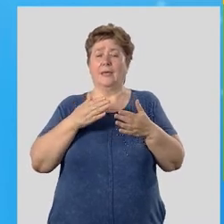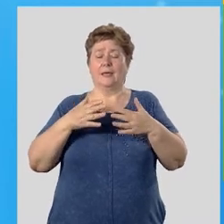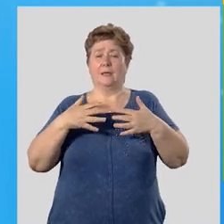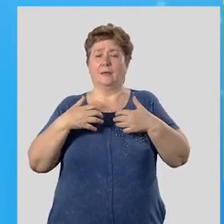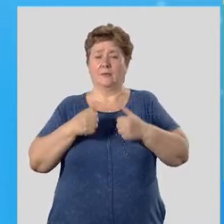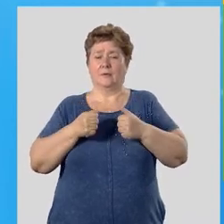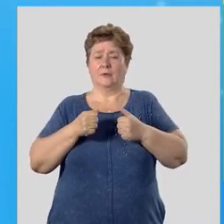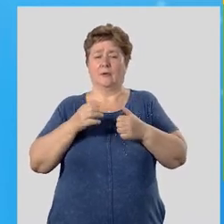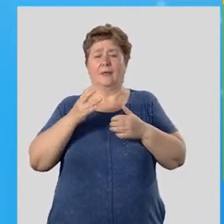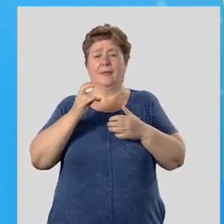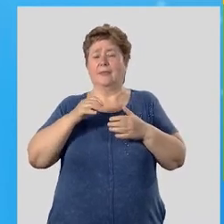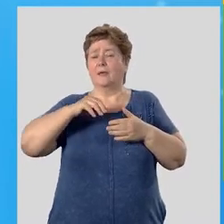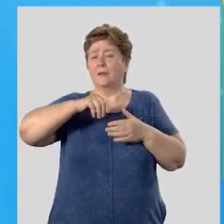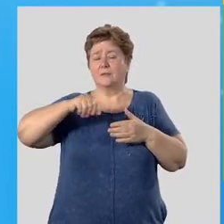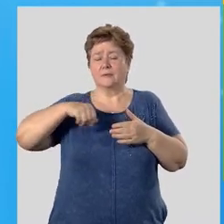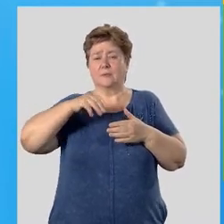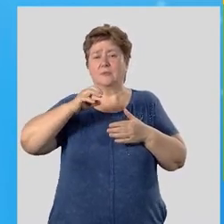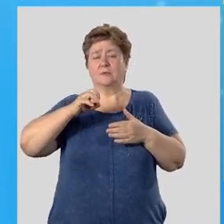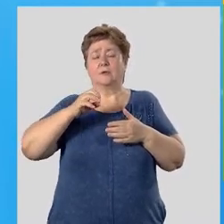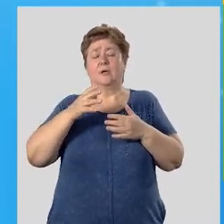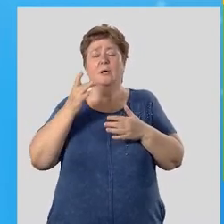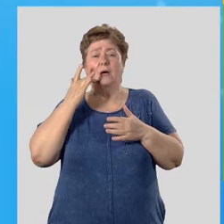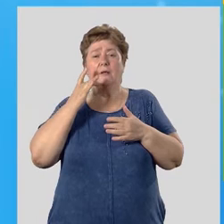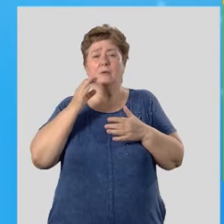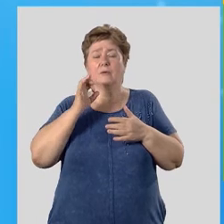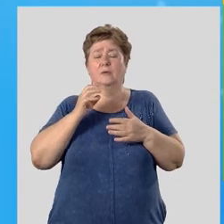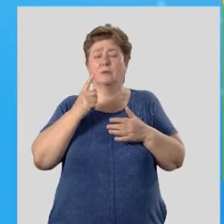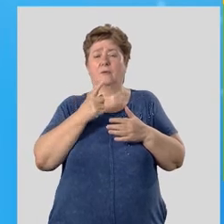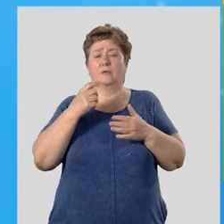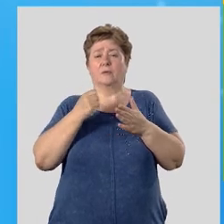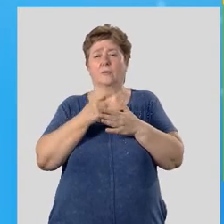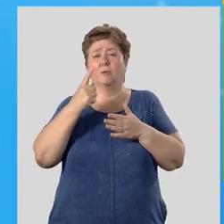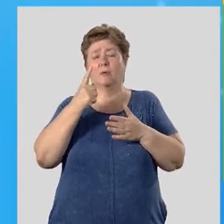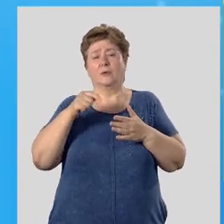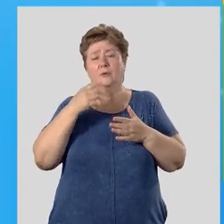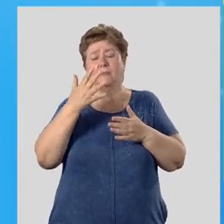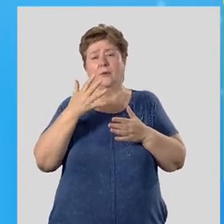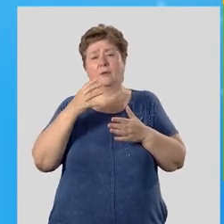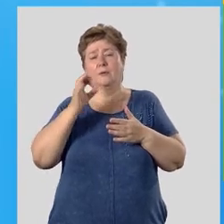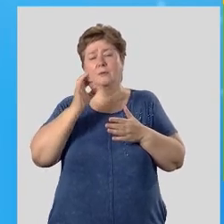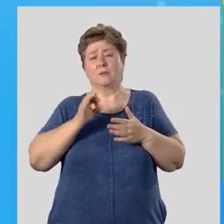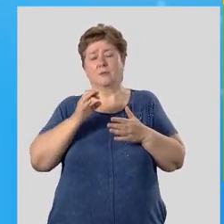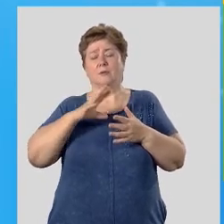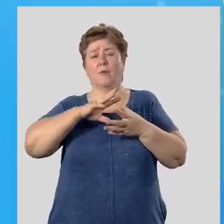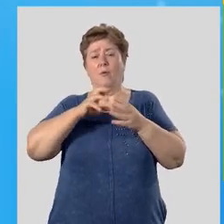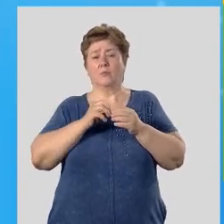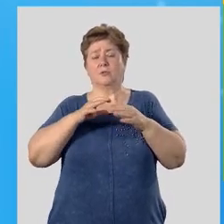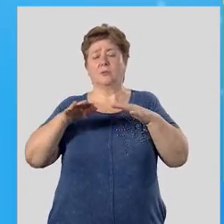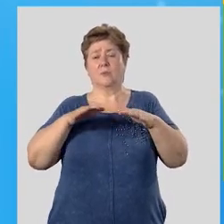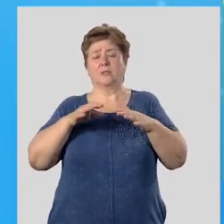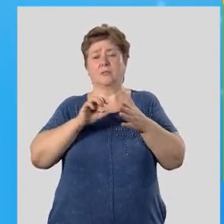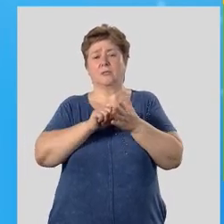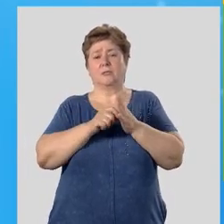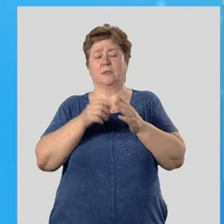твердых нерастворимых солей и составляют от 1 до 1,5% общей массы клетки.